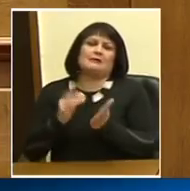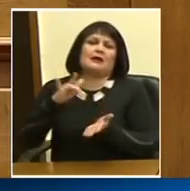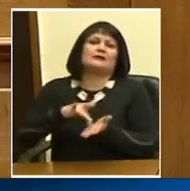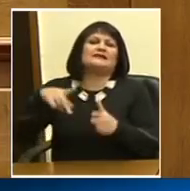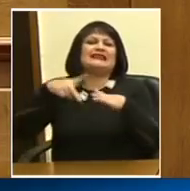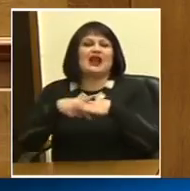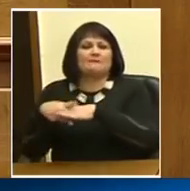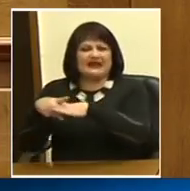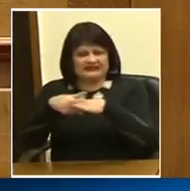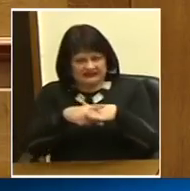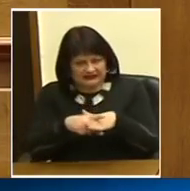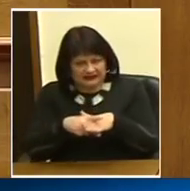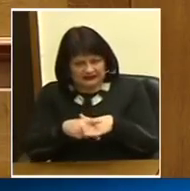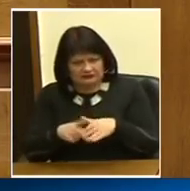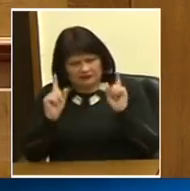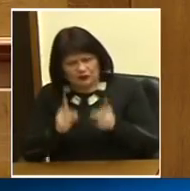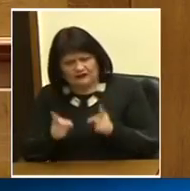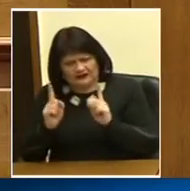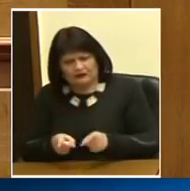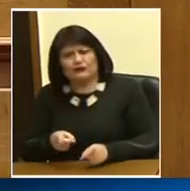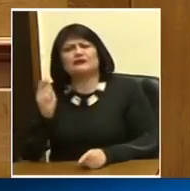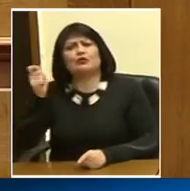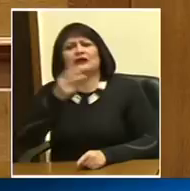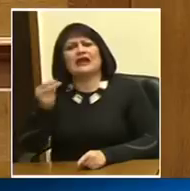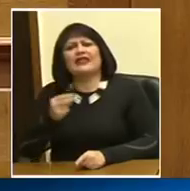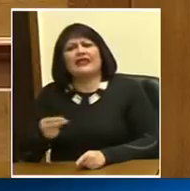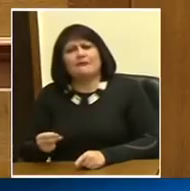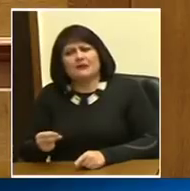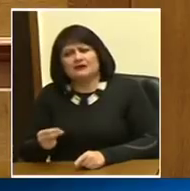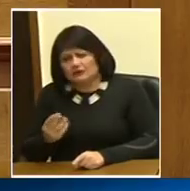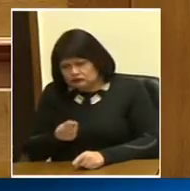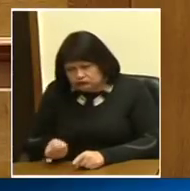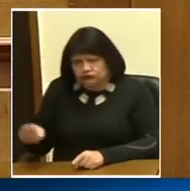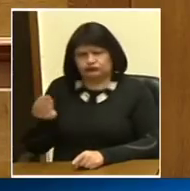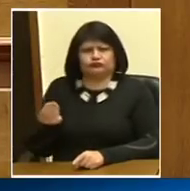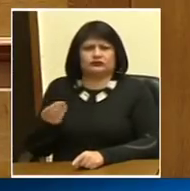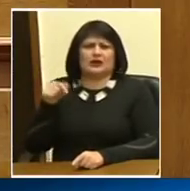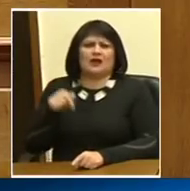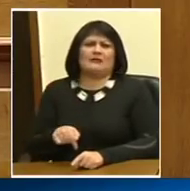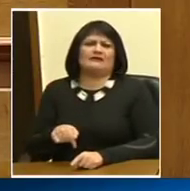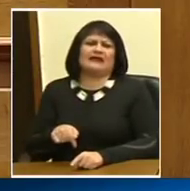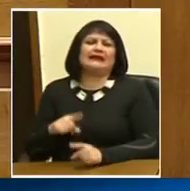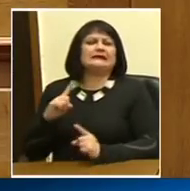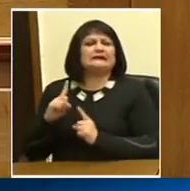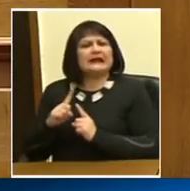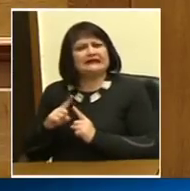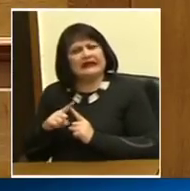έχουν αποφάσεις επί πολιτικών ζητημάτων πολύ πέραν αυτών των αποκλειστικά τεχνικών